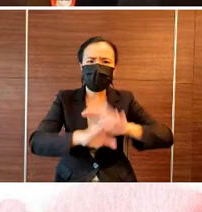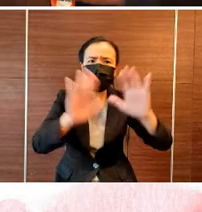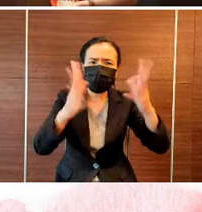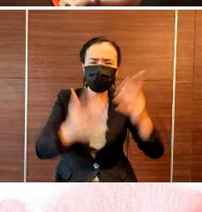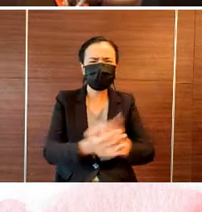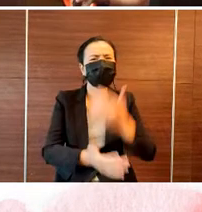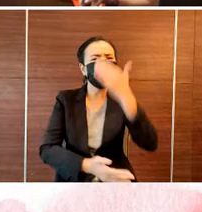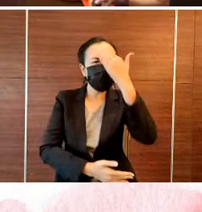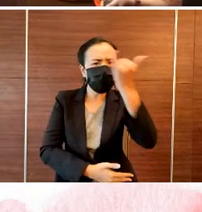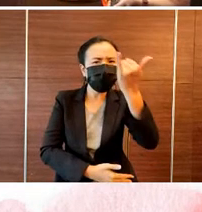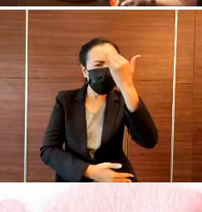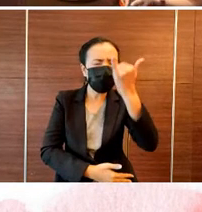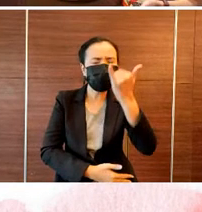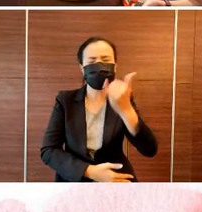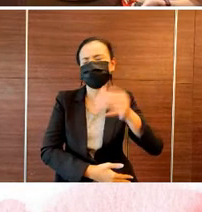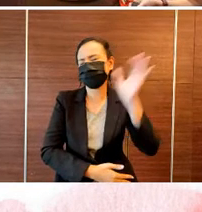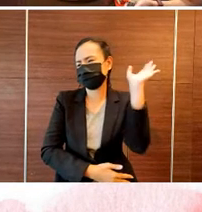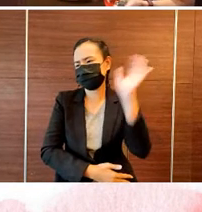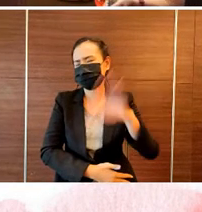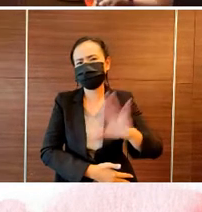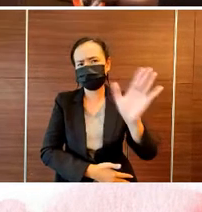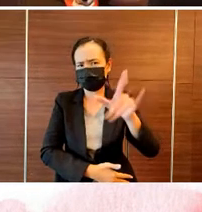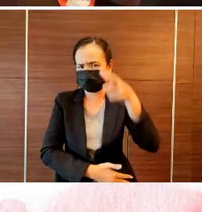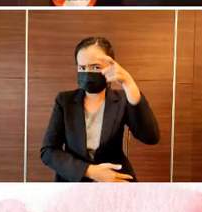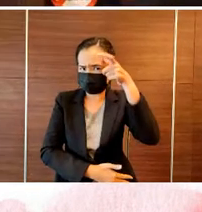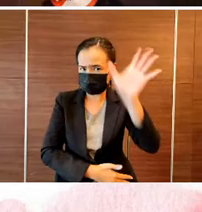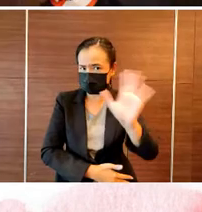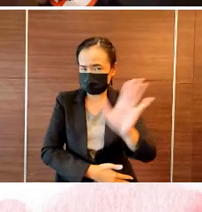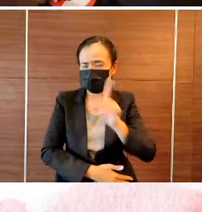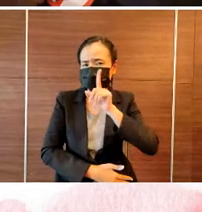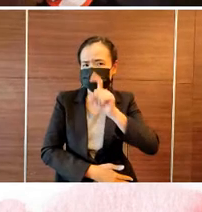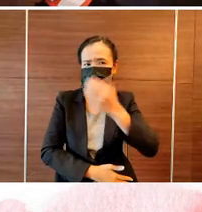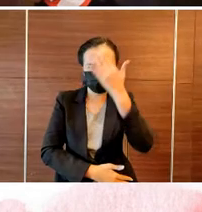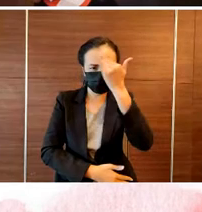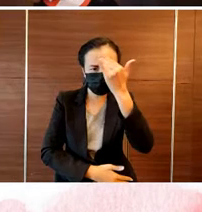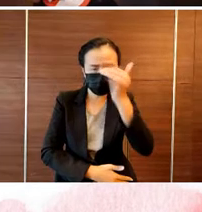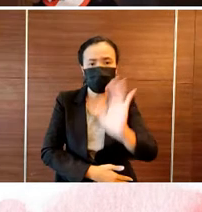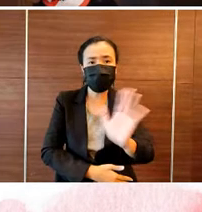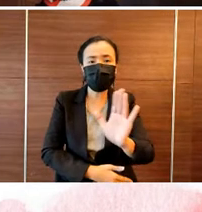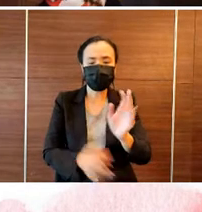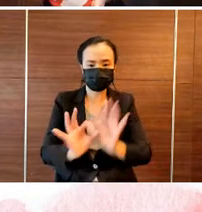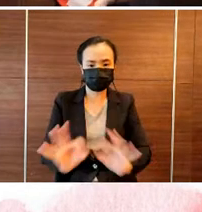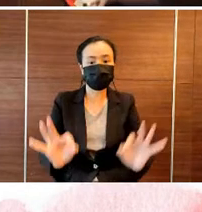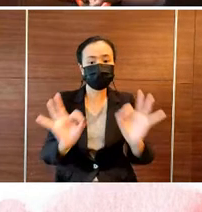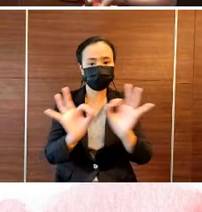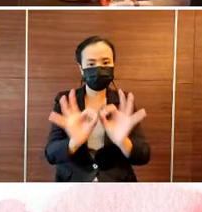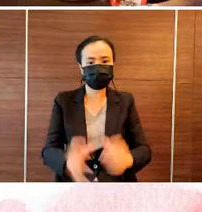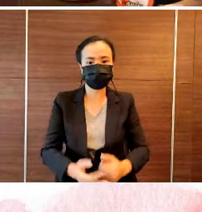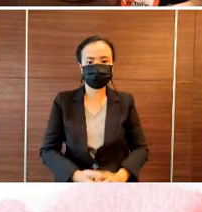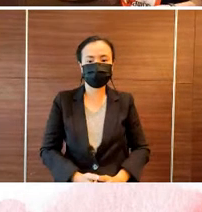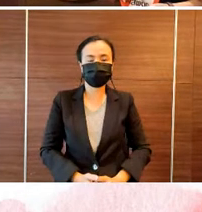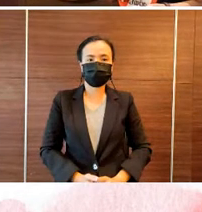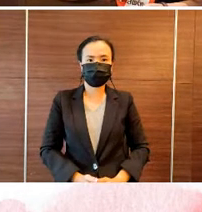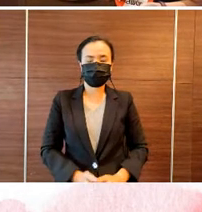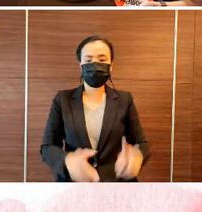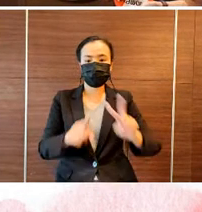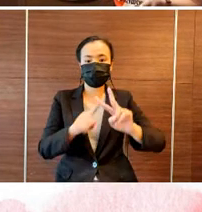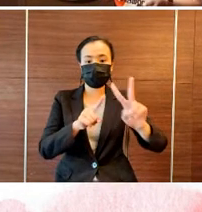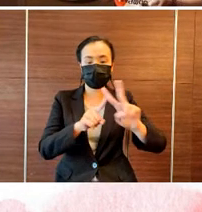คำถามนี้เชยมากแล้วนะคะเอาแล้วนะเราจะไม่ทำแบบนั้นนะคะอันนี้คือประเด็นสำคัญนะคะข้อที่สองค่ะ